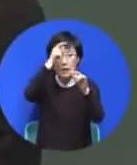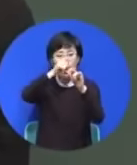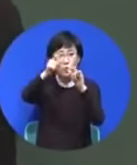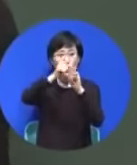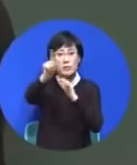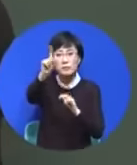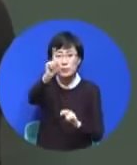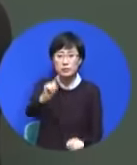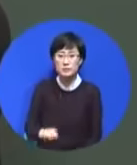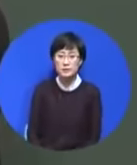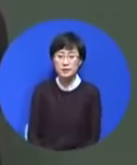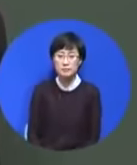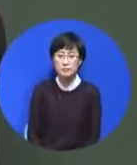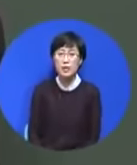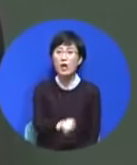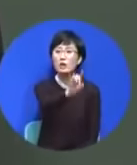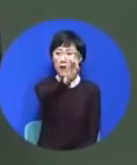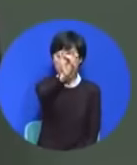여러분